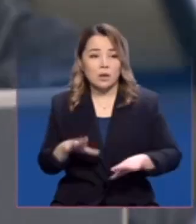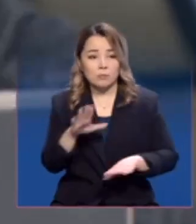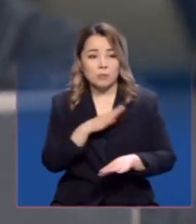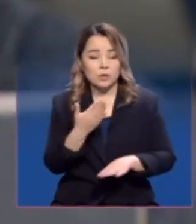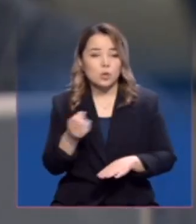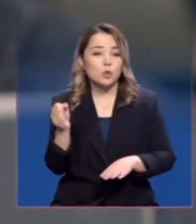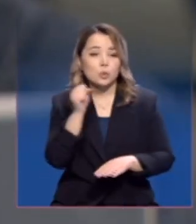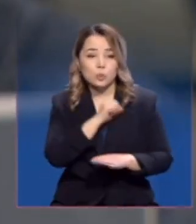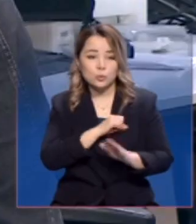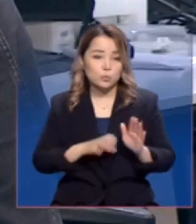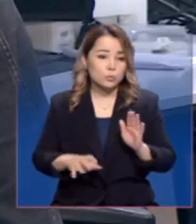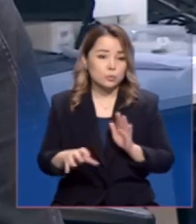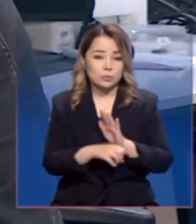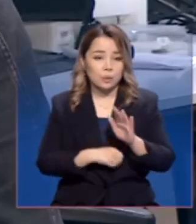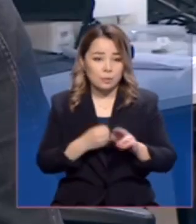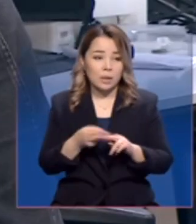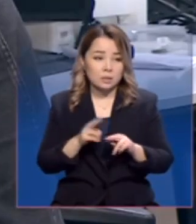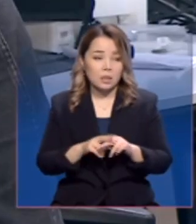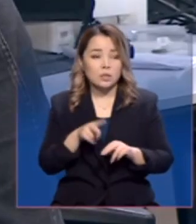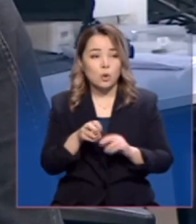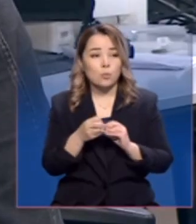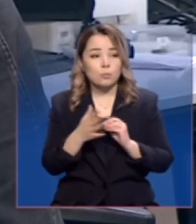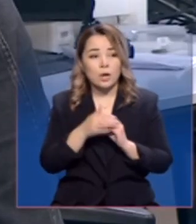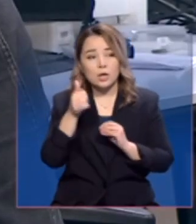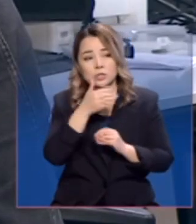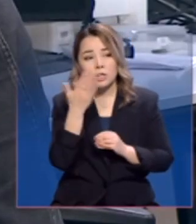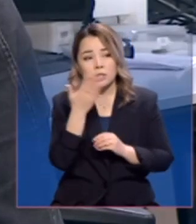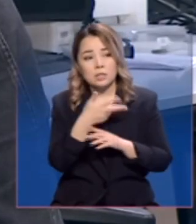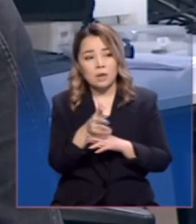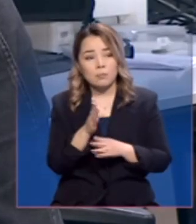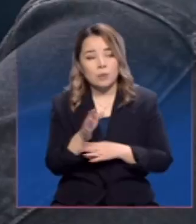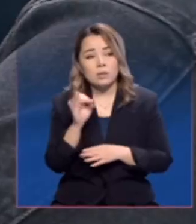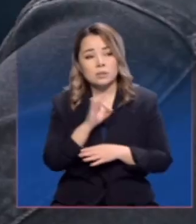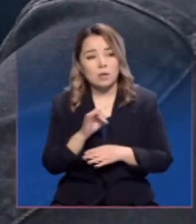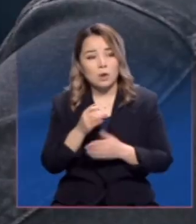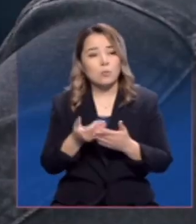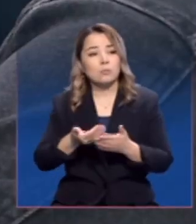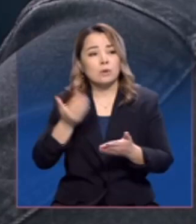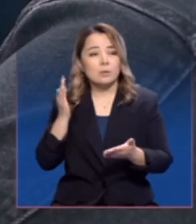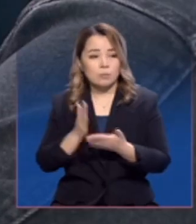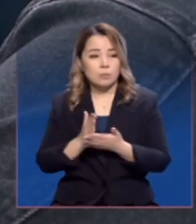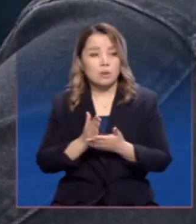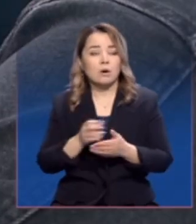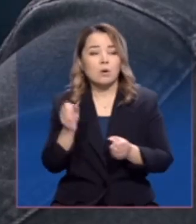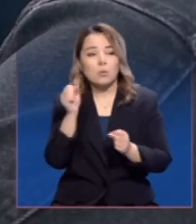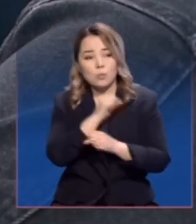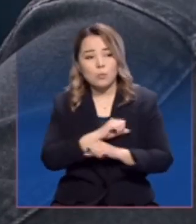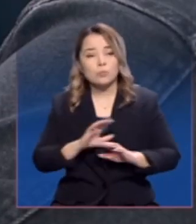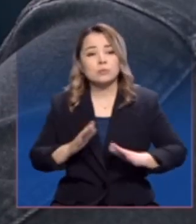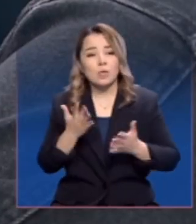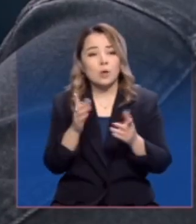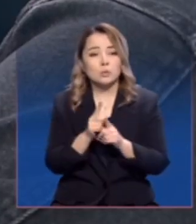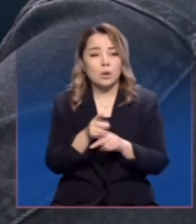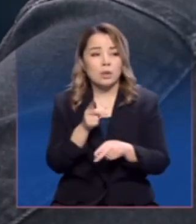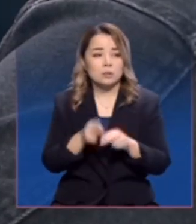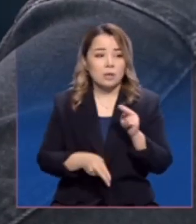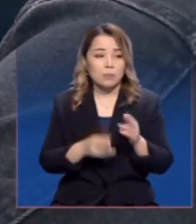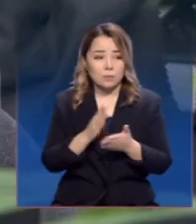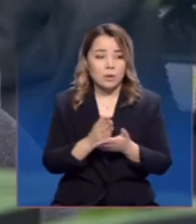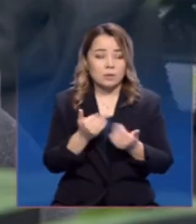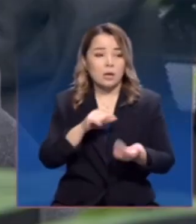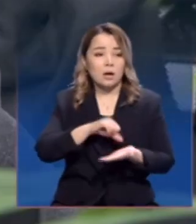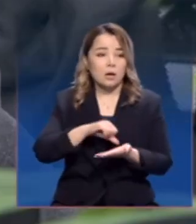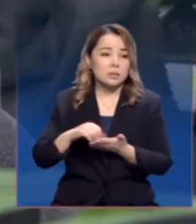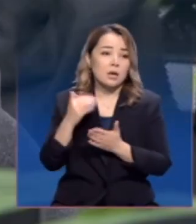сонымен ұрлап кетті мені. Фильм 2015 жылы шыққан. Оқиға одан да бұрын болған. Мүмкін алып қашу оқиғалары қазір тиылған болар. Оған